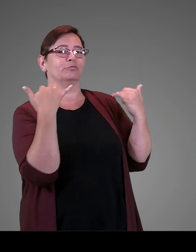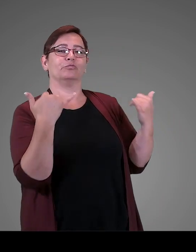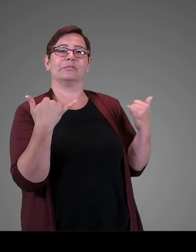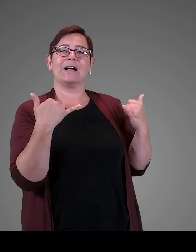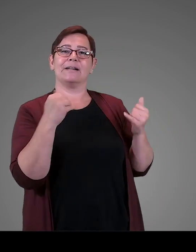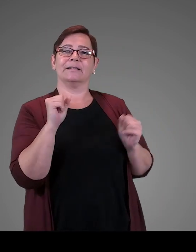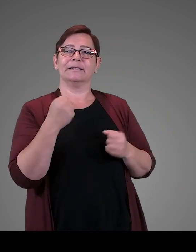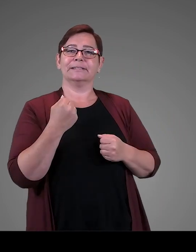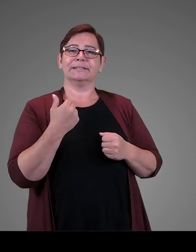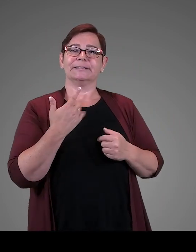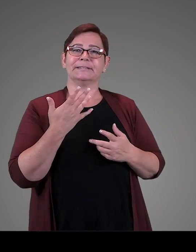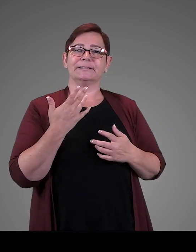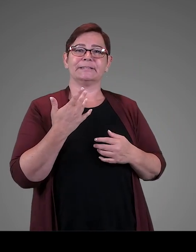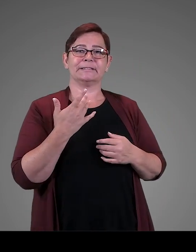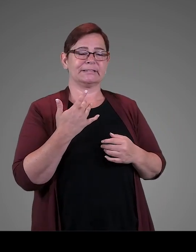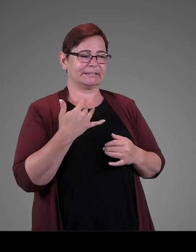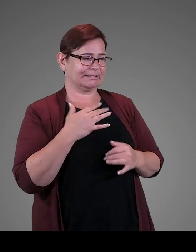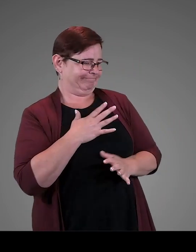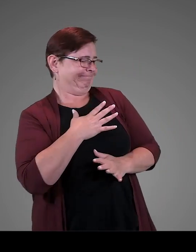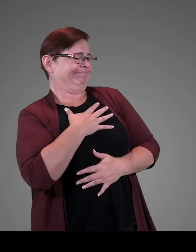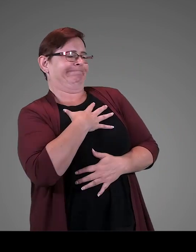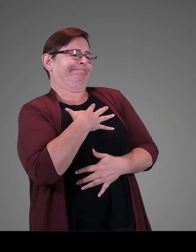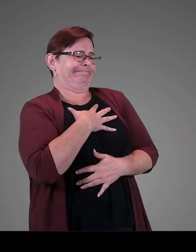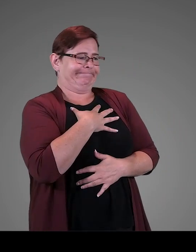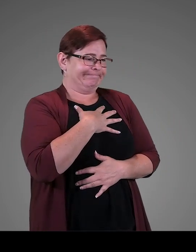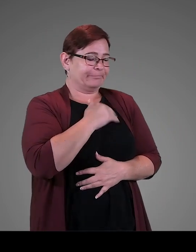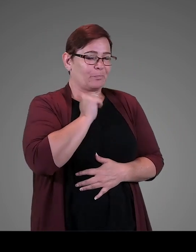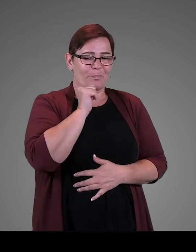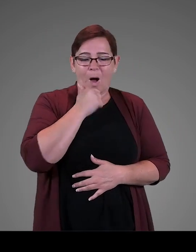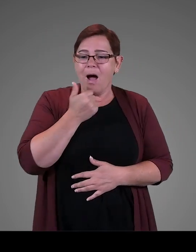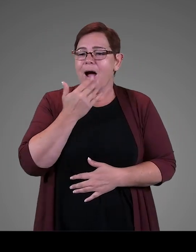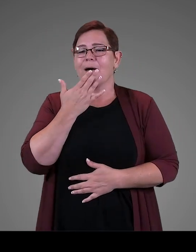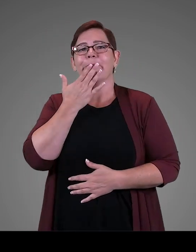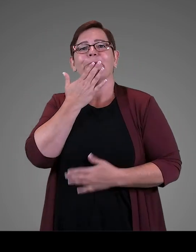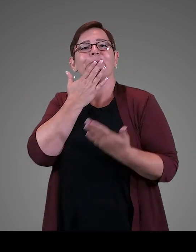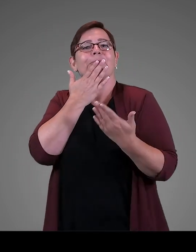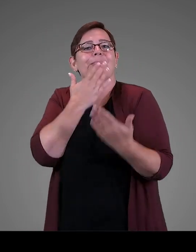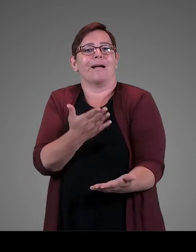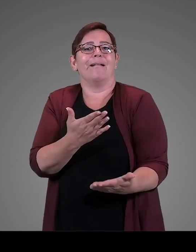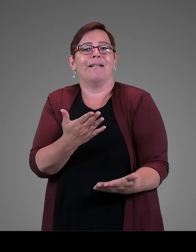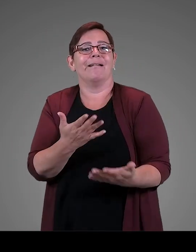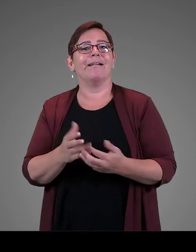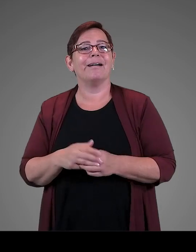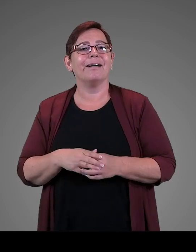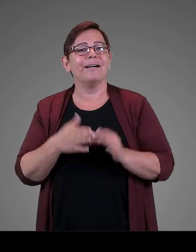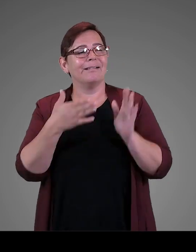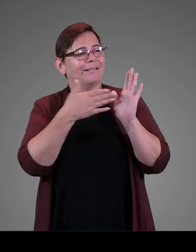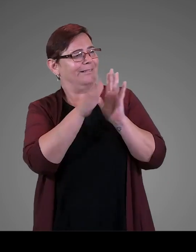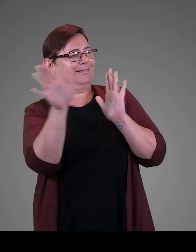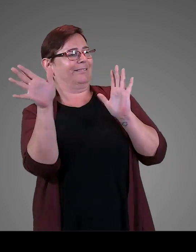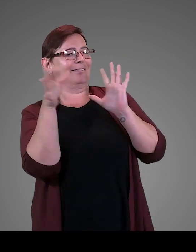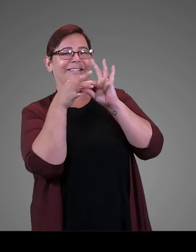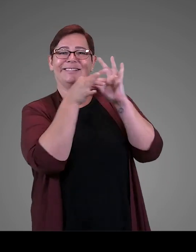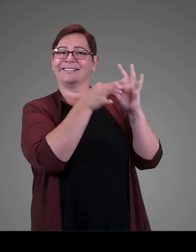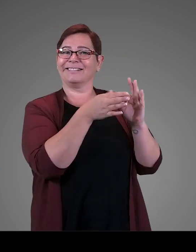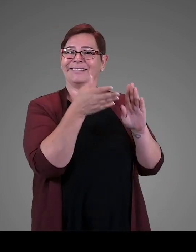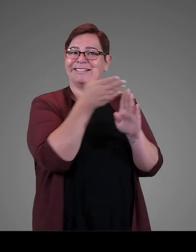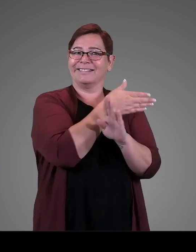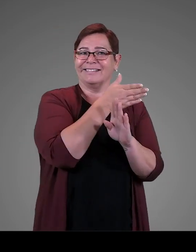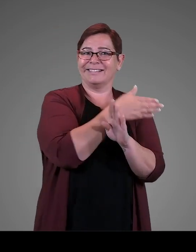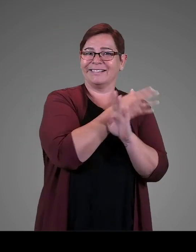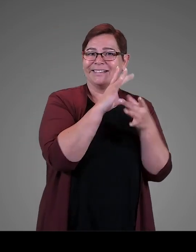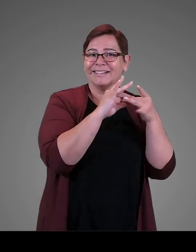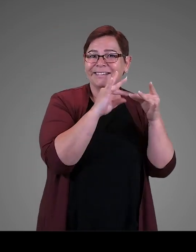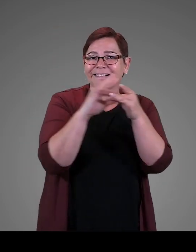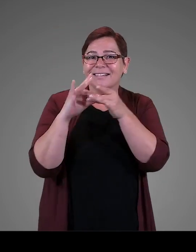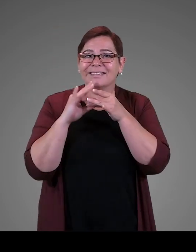Moi, je vais peut-être nuancer l'exercice, c'est-à-dire que je pense que l'indignation d'aujourd'hui peut être le remerciement de demain, un peu